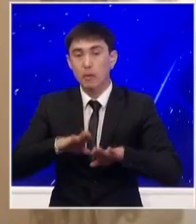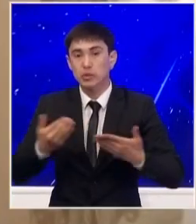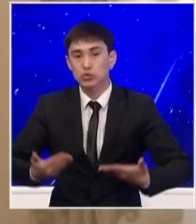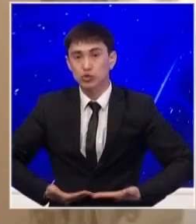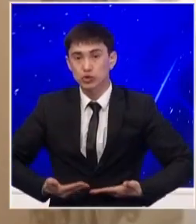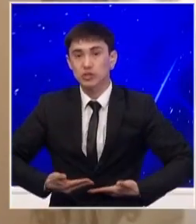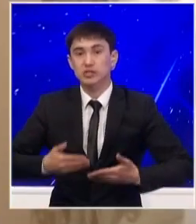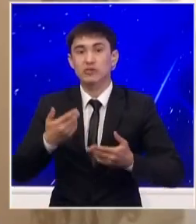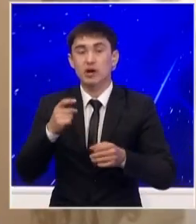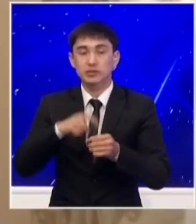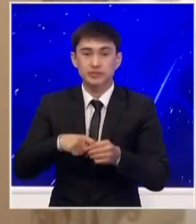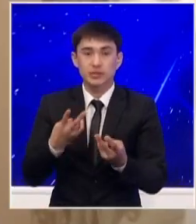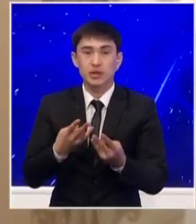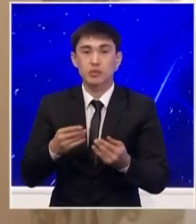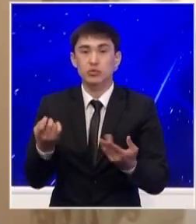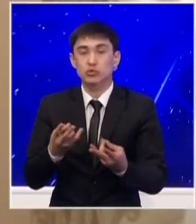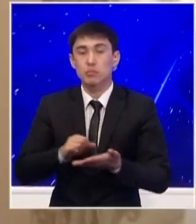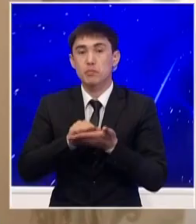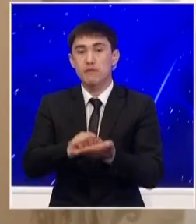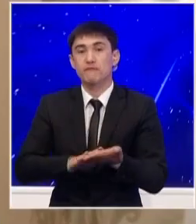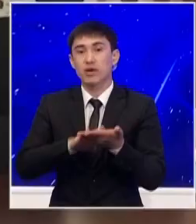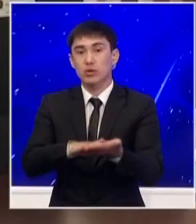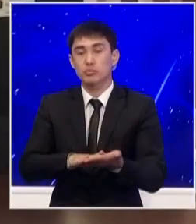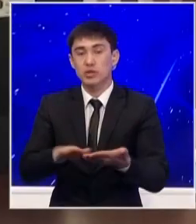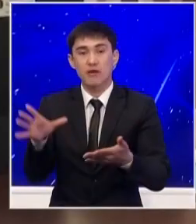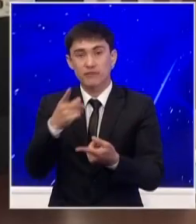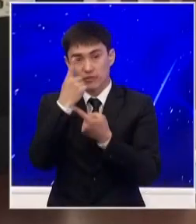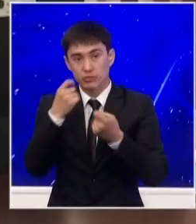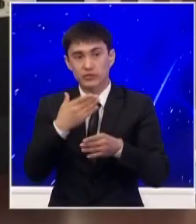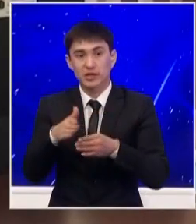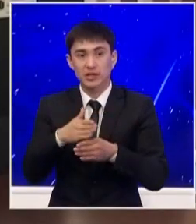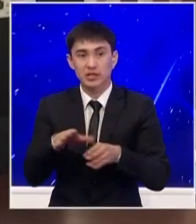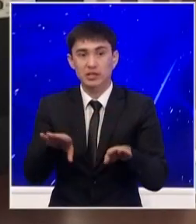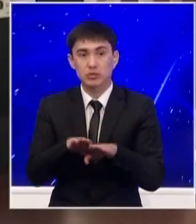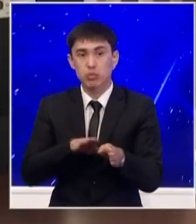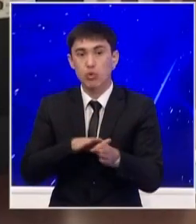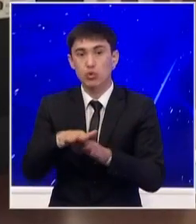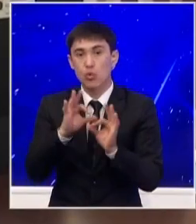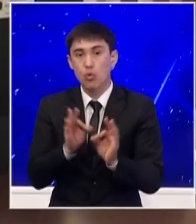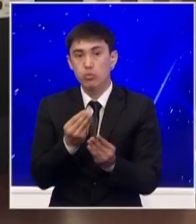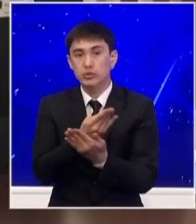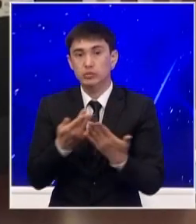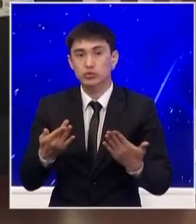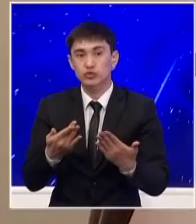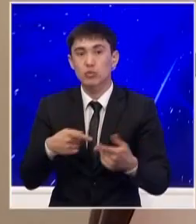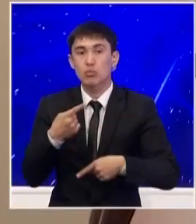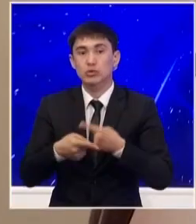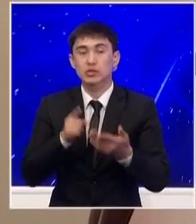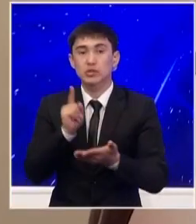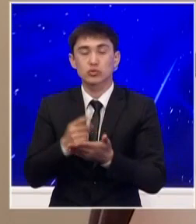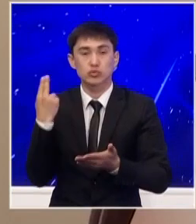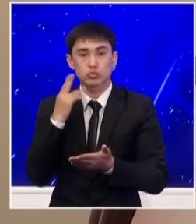жительства. Необходимо будет предоставить документы, информирующие обо всех кредитах, а также полную опись имущества. После этого